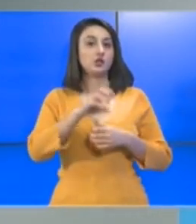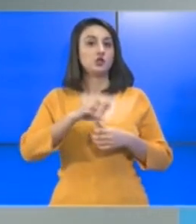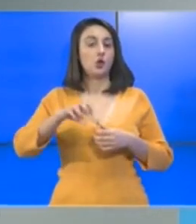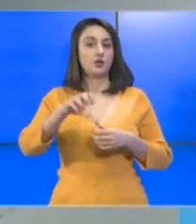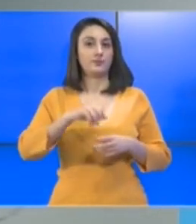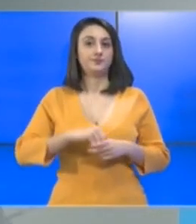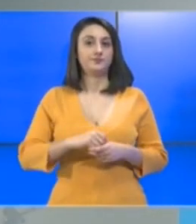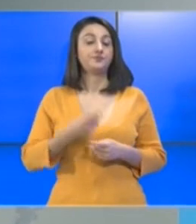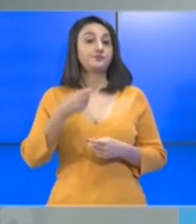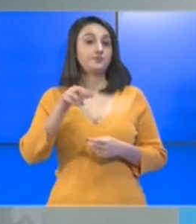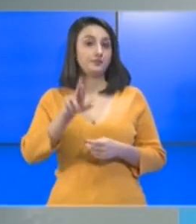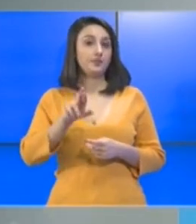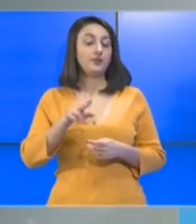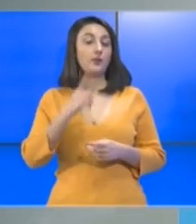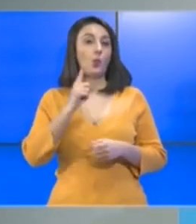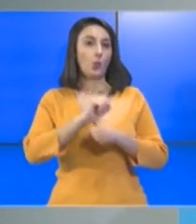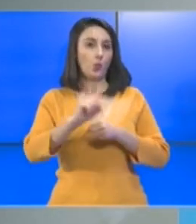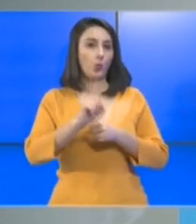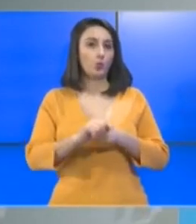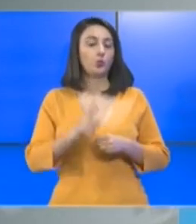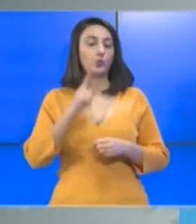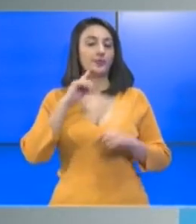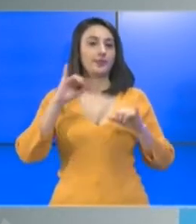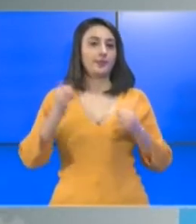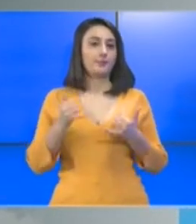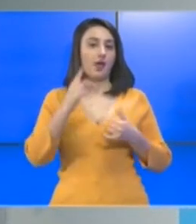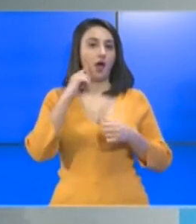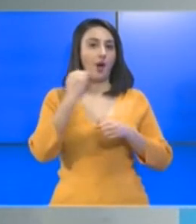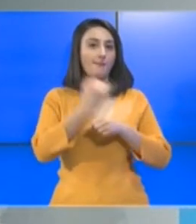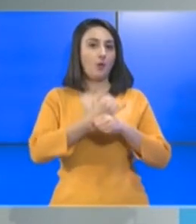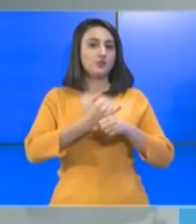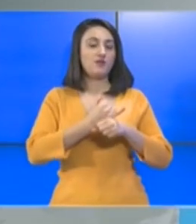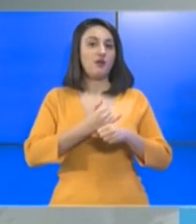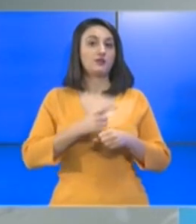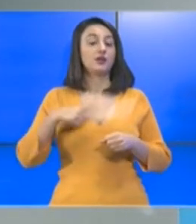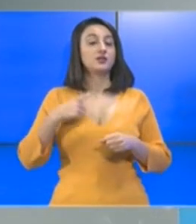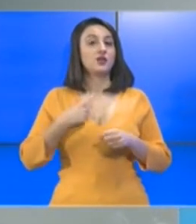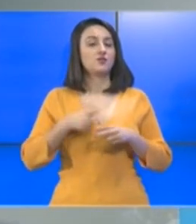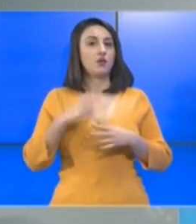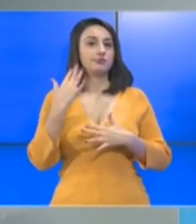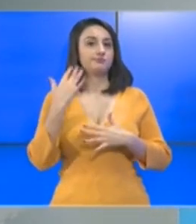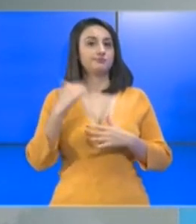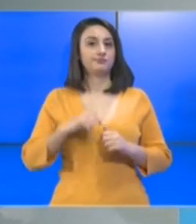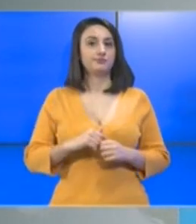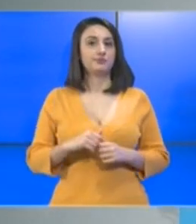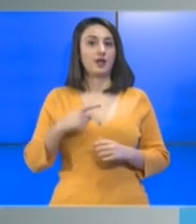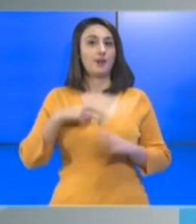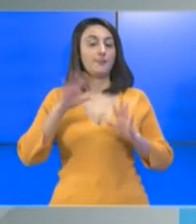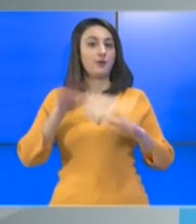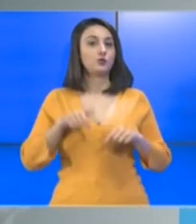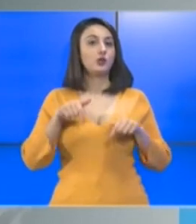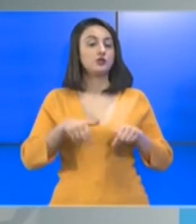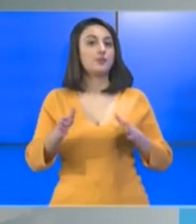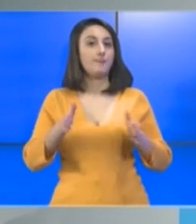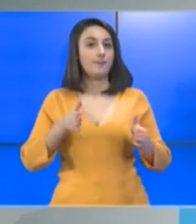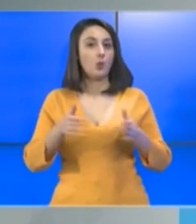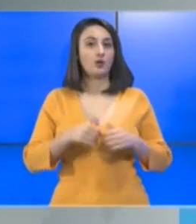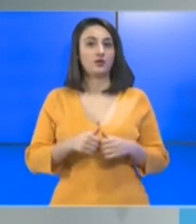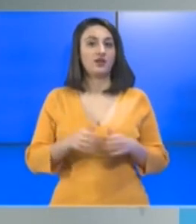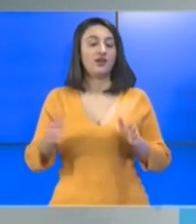respective, dar un lucru, un fenomen l-am constatat și este extrem de îngrijorător. Am avut în această